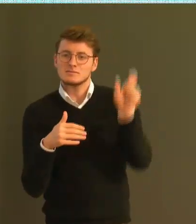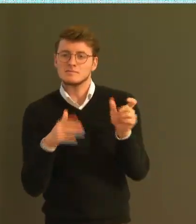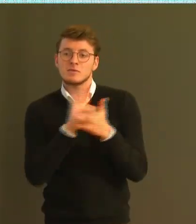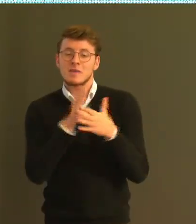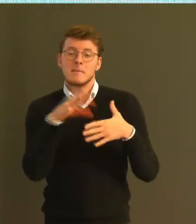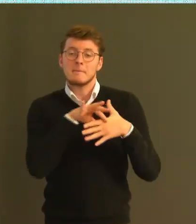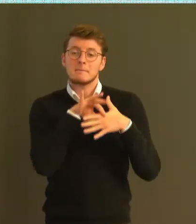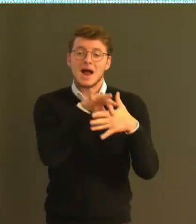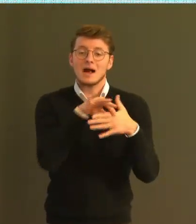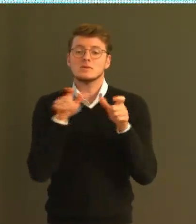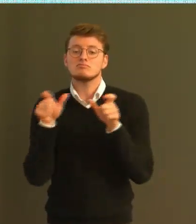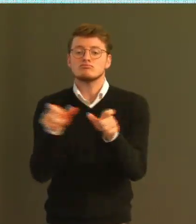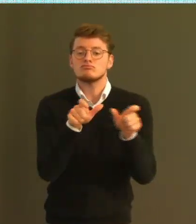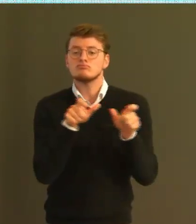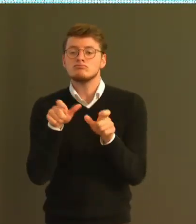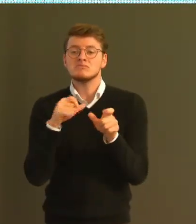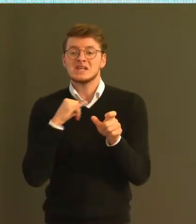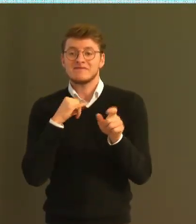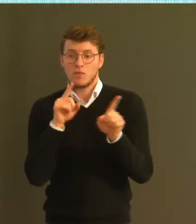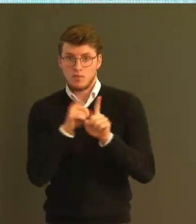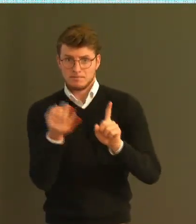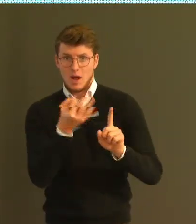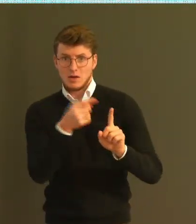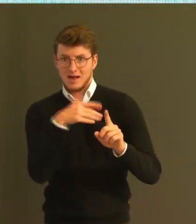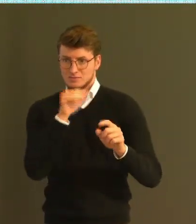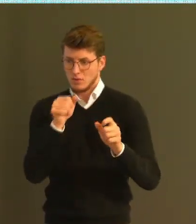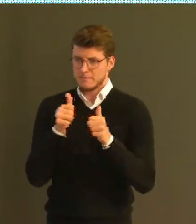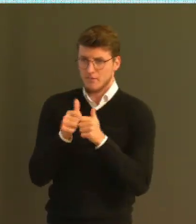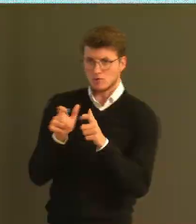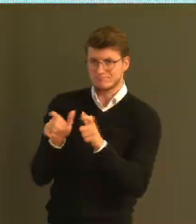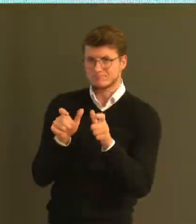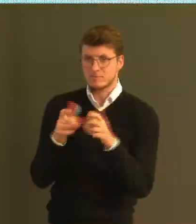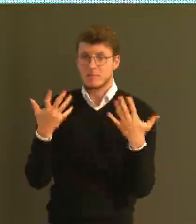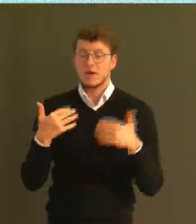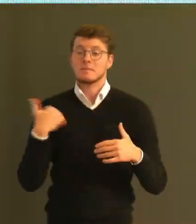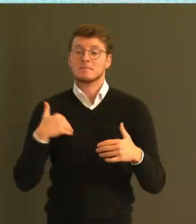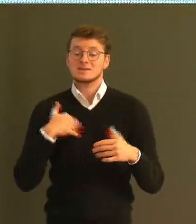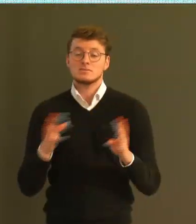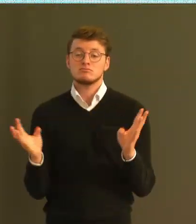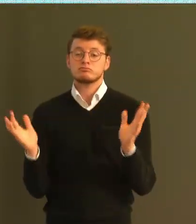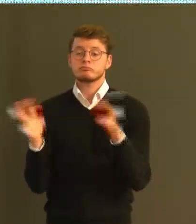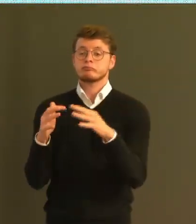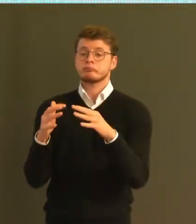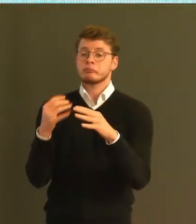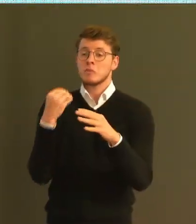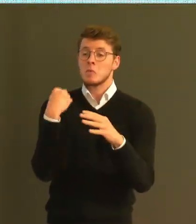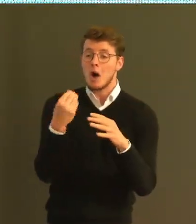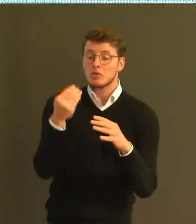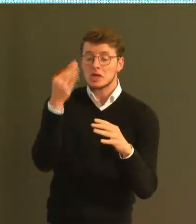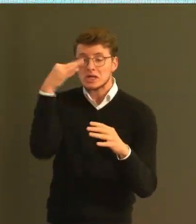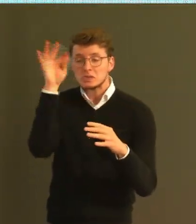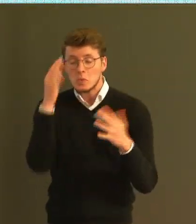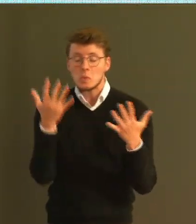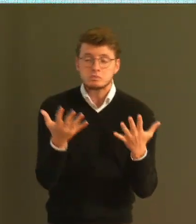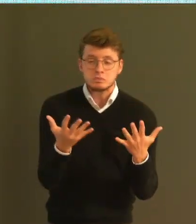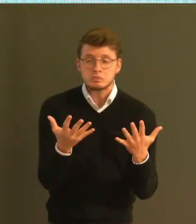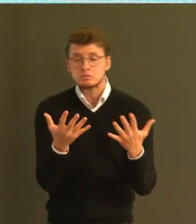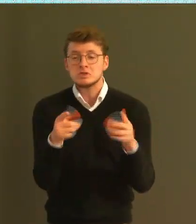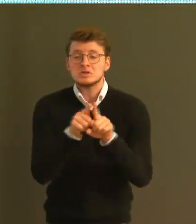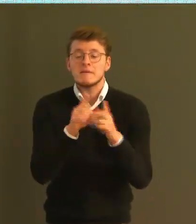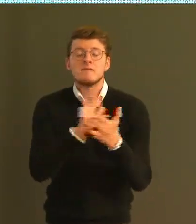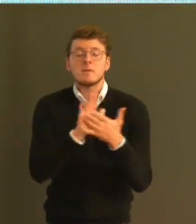tombèrent constamment cindy au psi 20 nikezic au strict vers tournoi skins